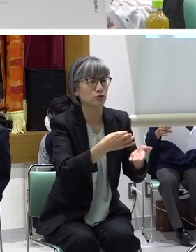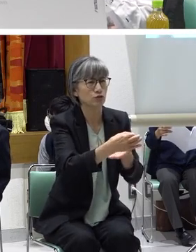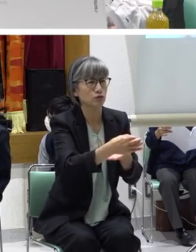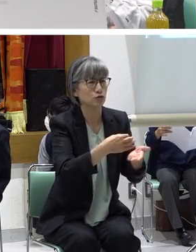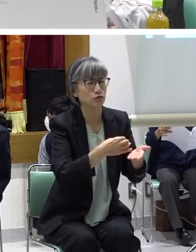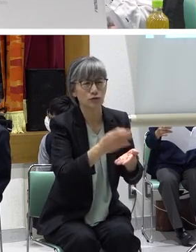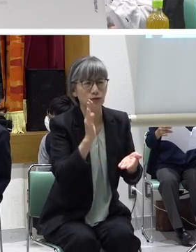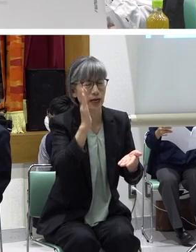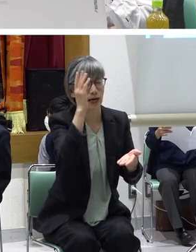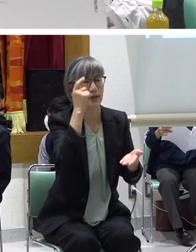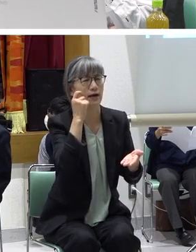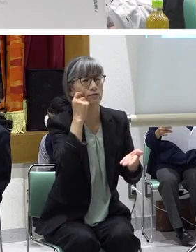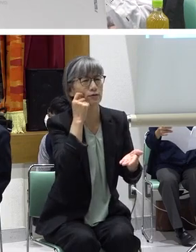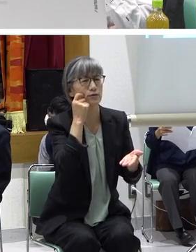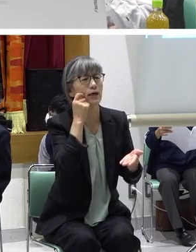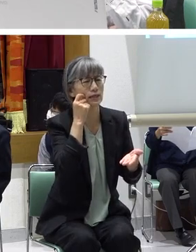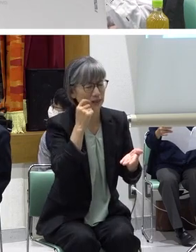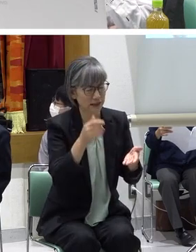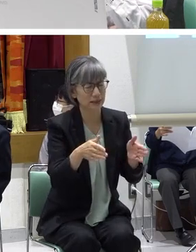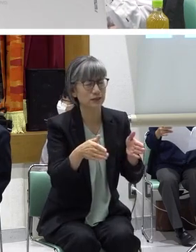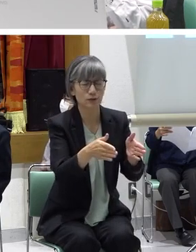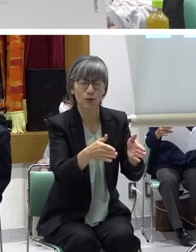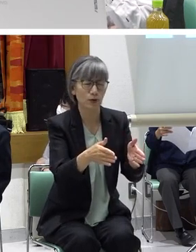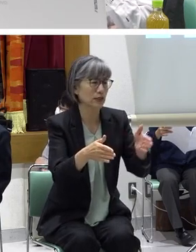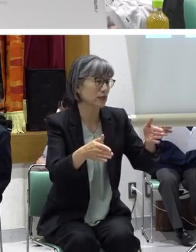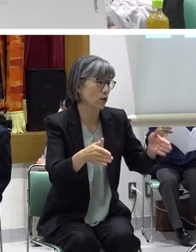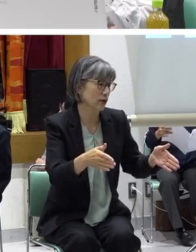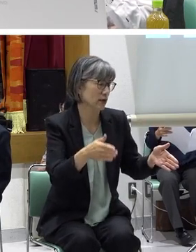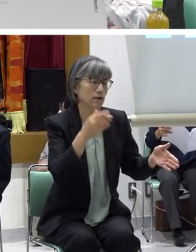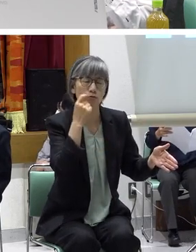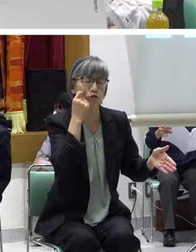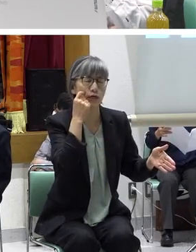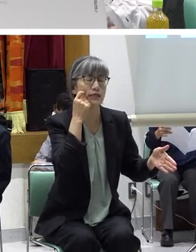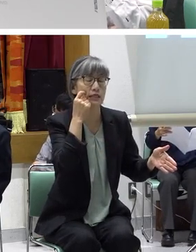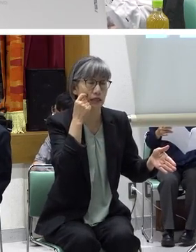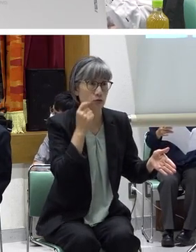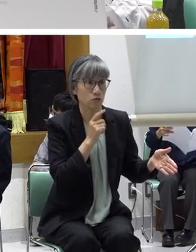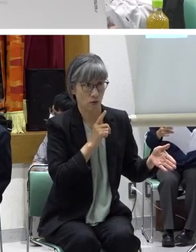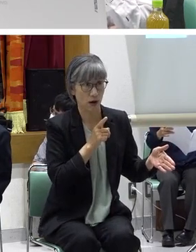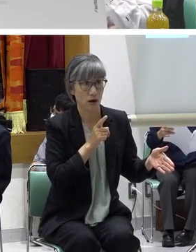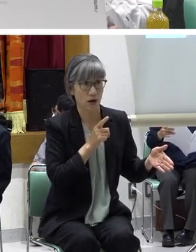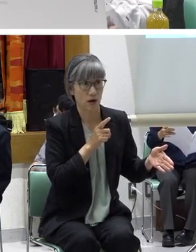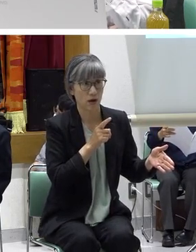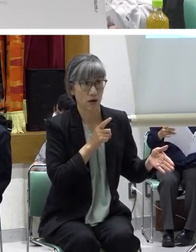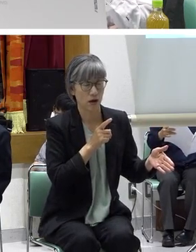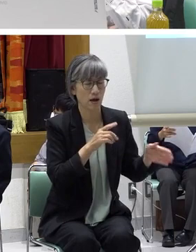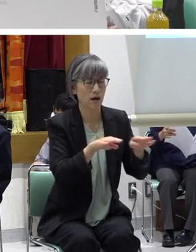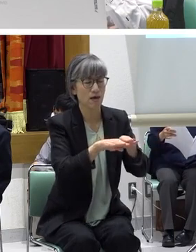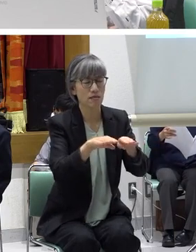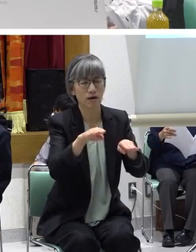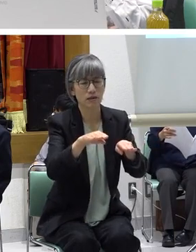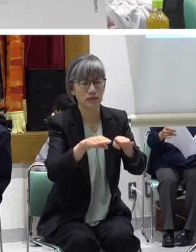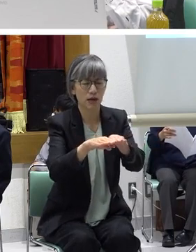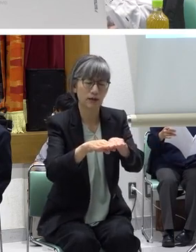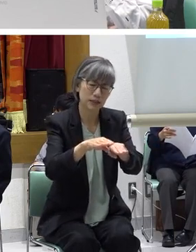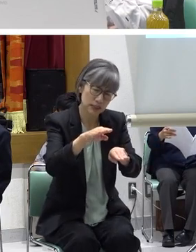道を広げることが難しいことや歩道と車道の高さの違いがあ